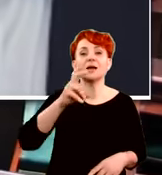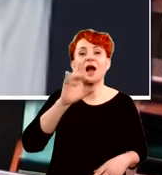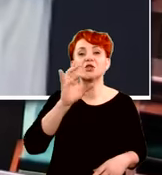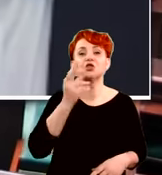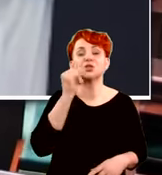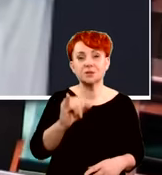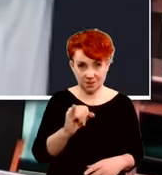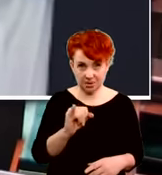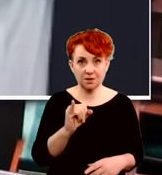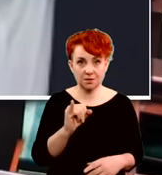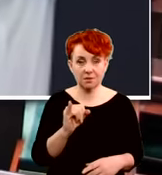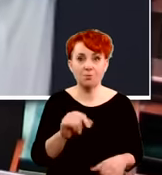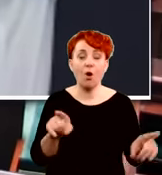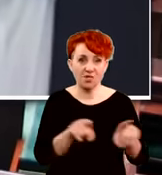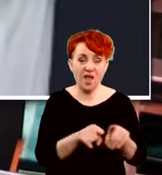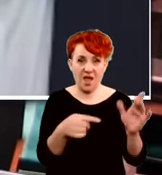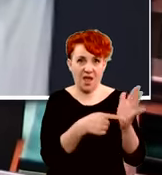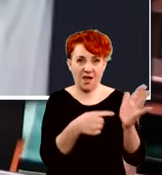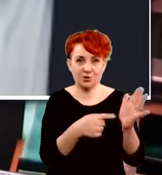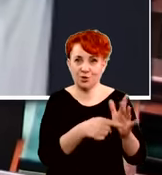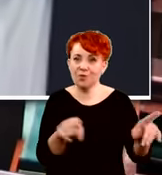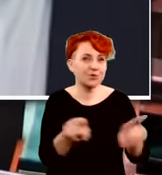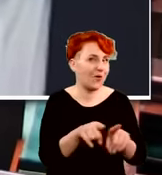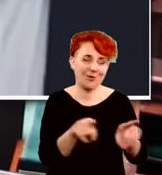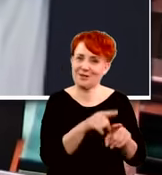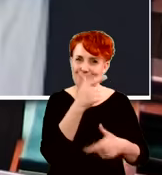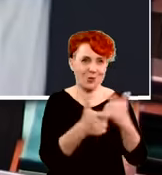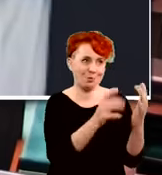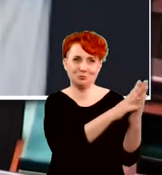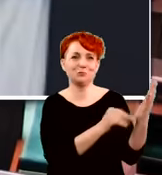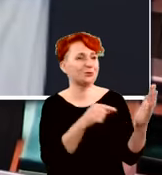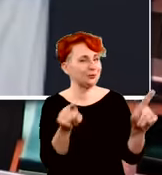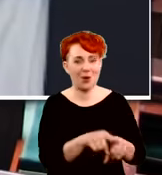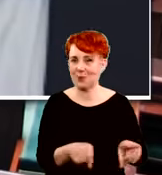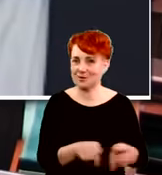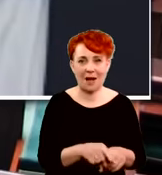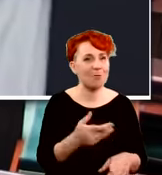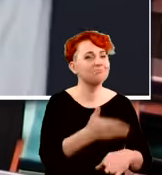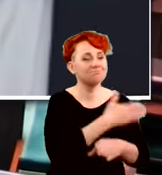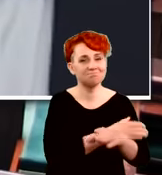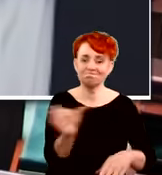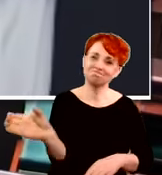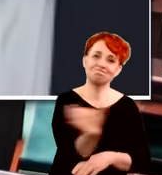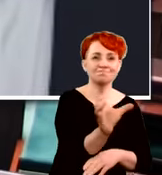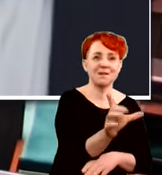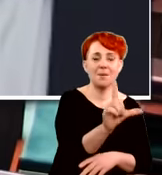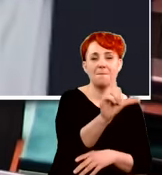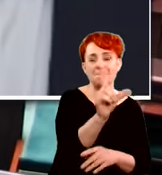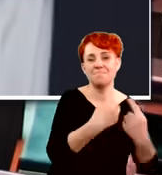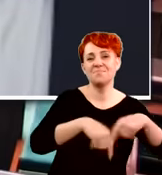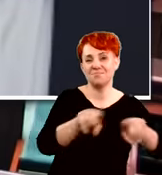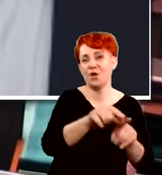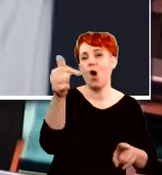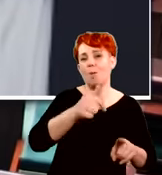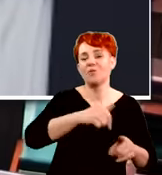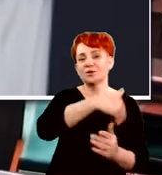który też właśnie tą samą konstrukcję przyjmował i swego czasu mianował pełniącego obowiązki prokuratora krajowego. No